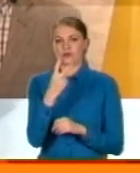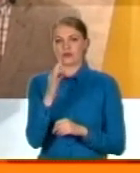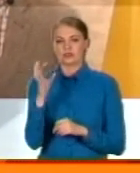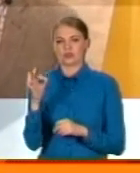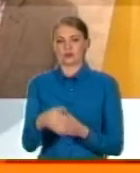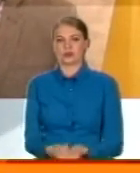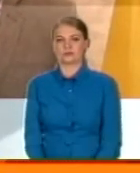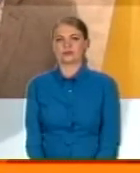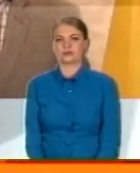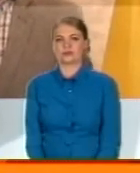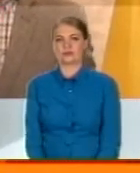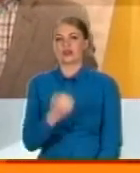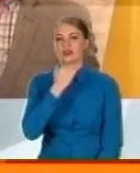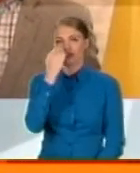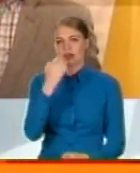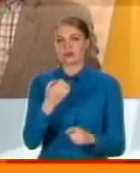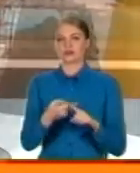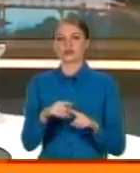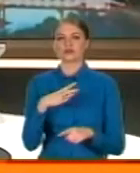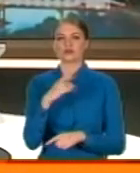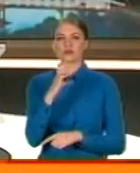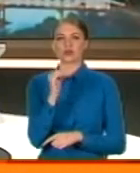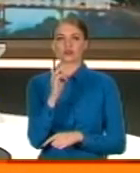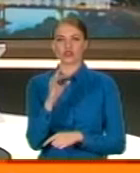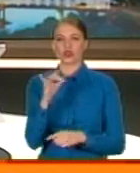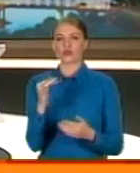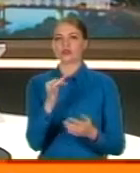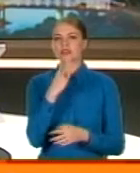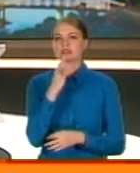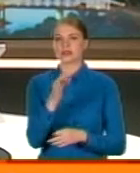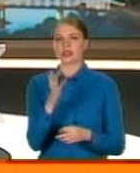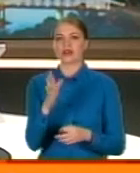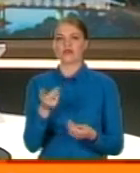22:00. Віто. Борисе, дякую тобі. Це був Борис Сачалко і заяви урядовців.